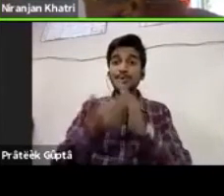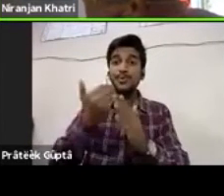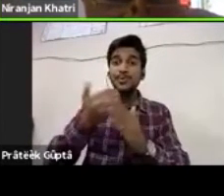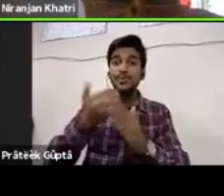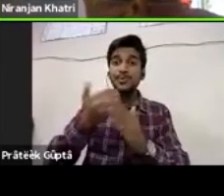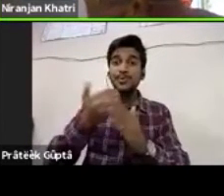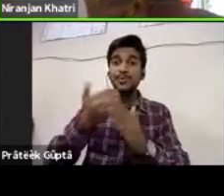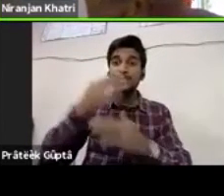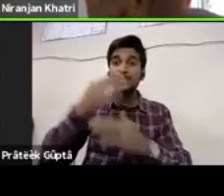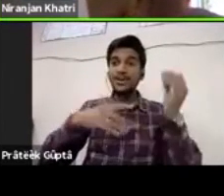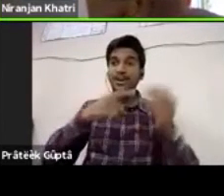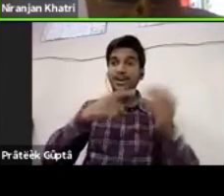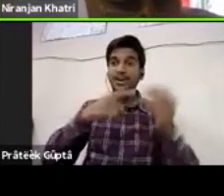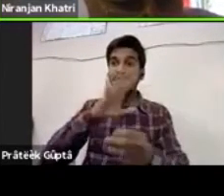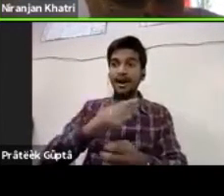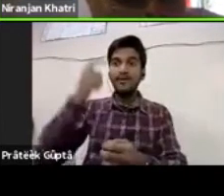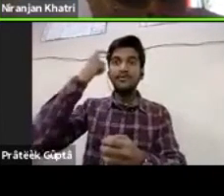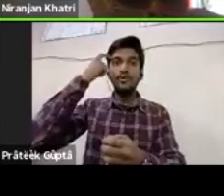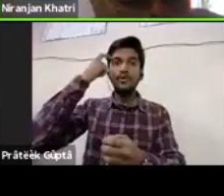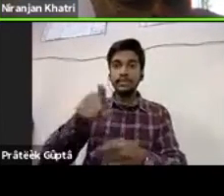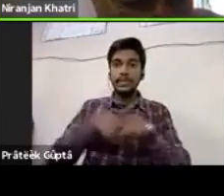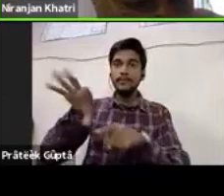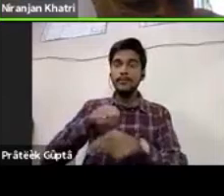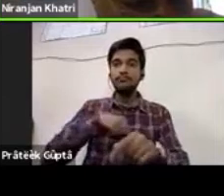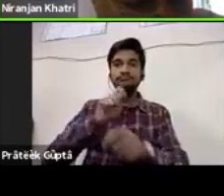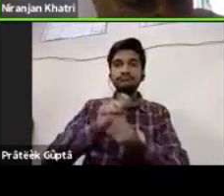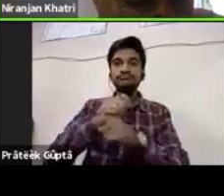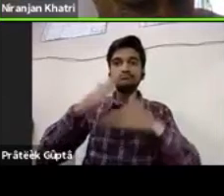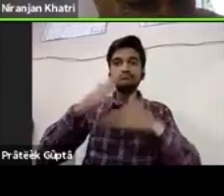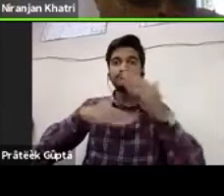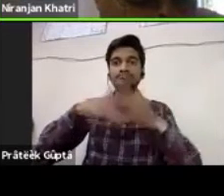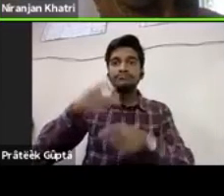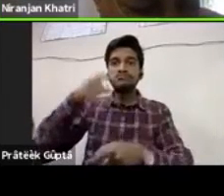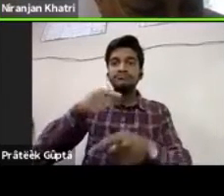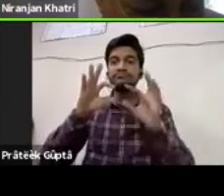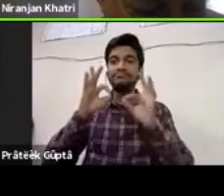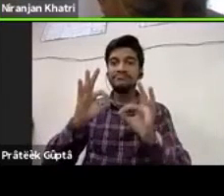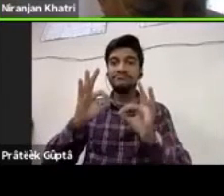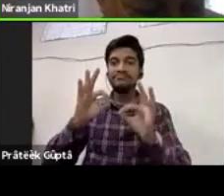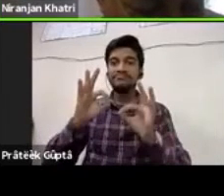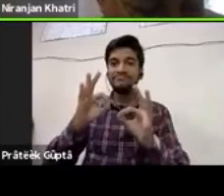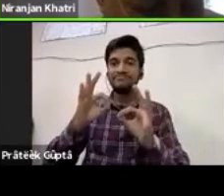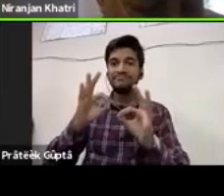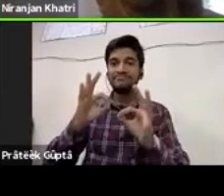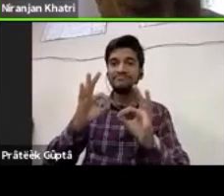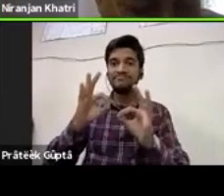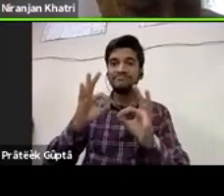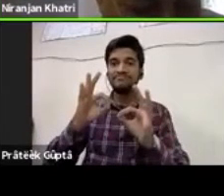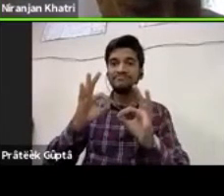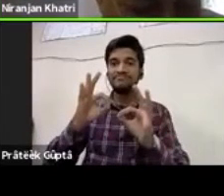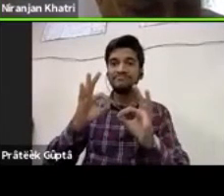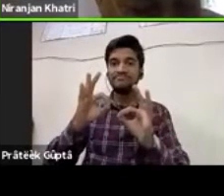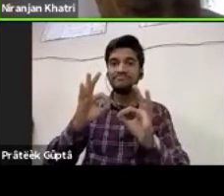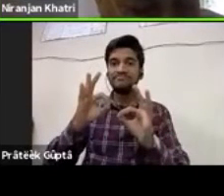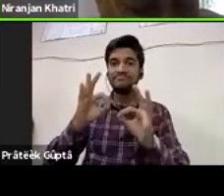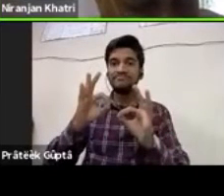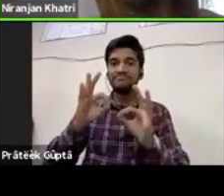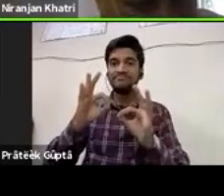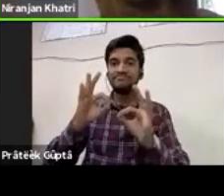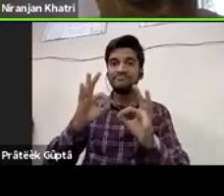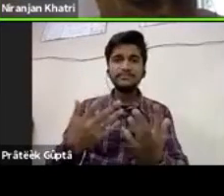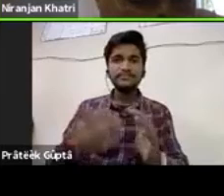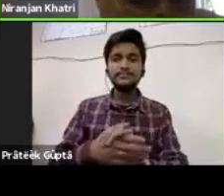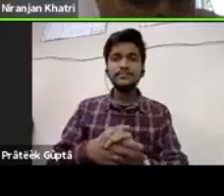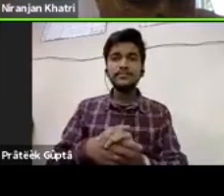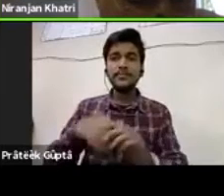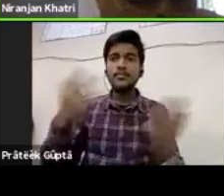रख के ही प्रोडक्ट को बनाएंगे। तो आई होप आई आंसर द क्वेश्चन। अच्छा, दूसरा क्वेश्चन ये है, व्हाट आर द ग्लोबल बेस्ट प्रैक्टिस विच नीड्स